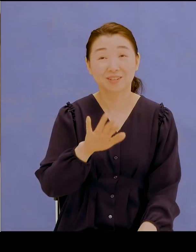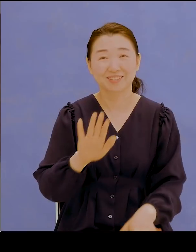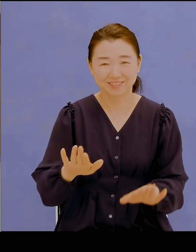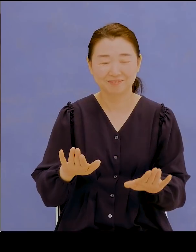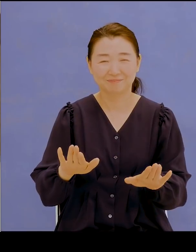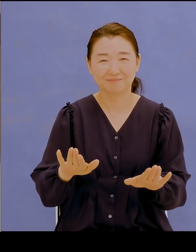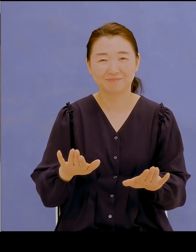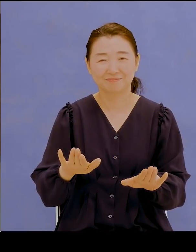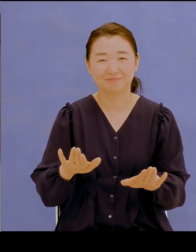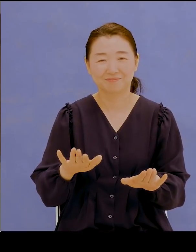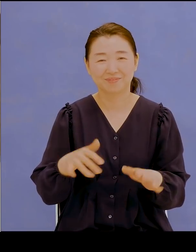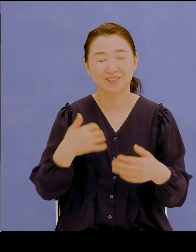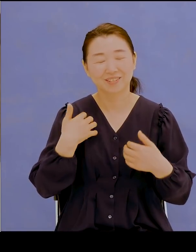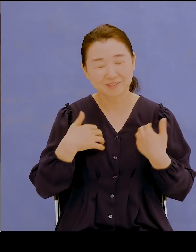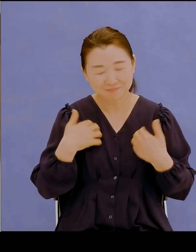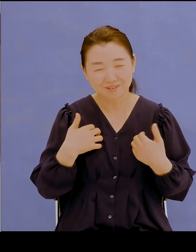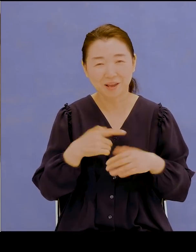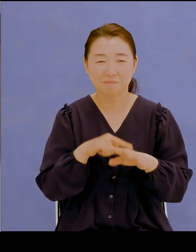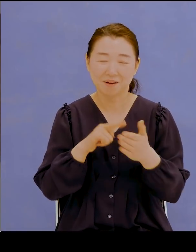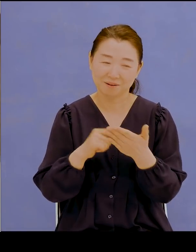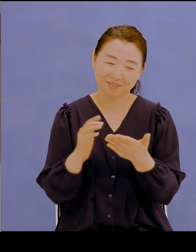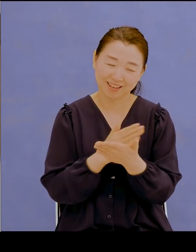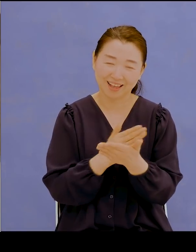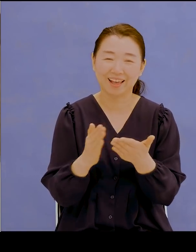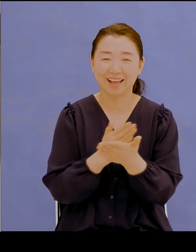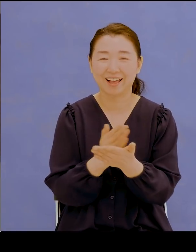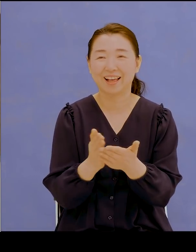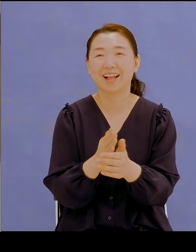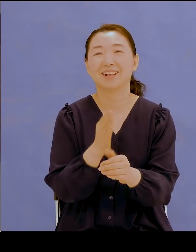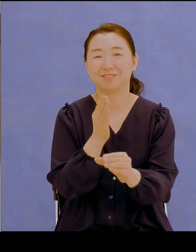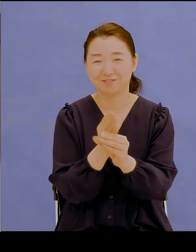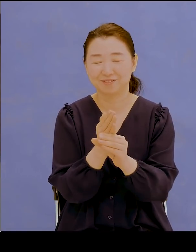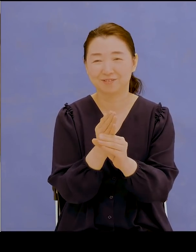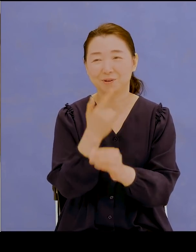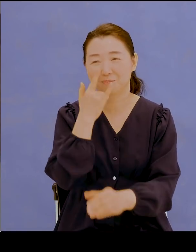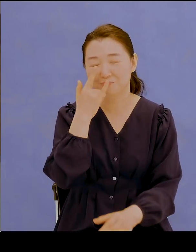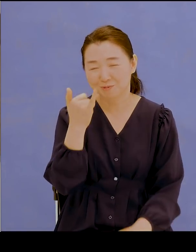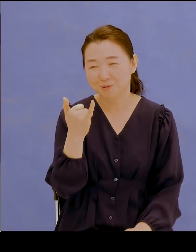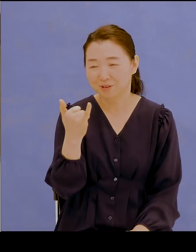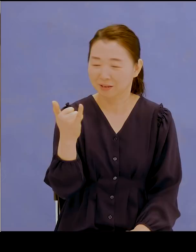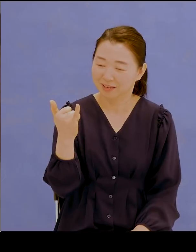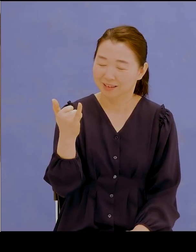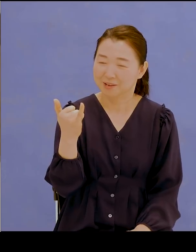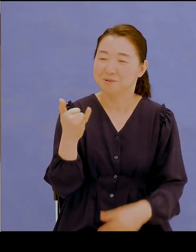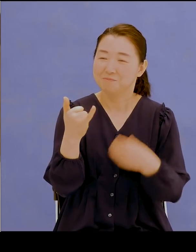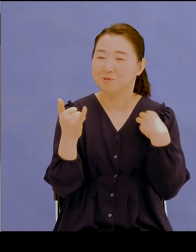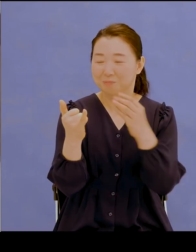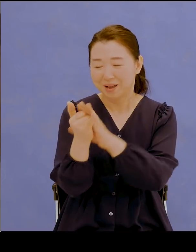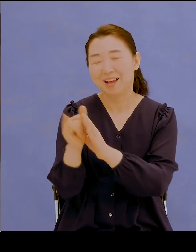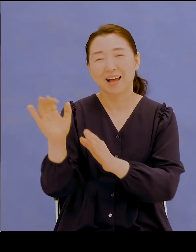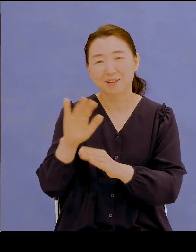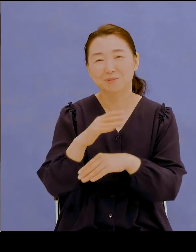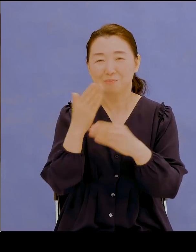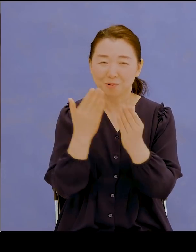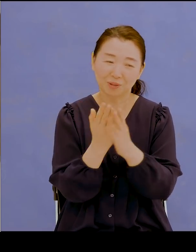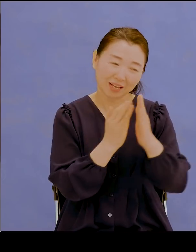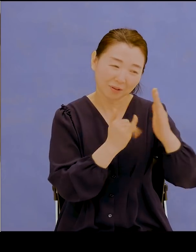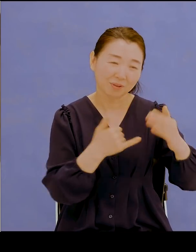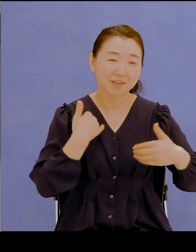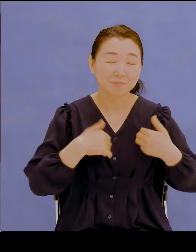기쁘게 해가지고 엄마 아빠의 좀 약간 무거움을 좀 덜어드리고 그러니까 가족이 기쁘게 하니까 이게